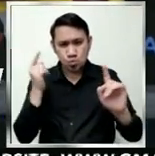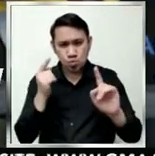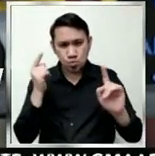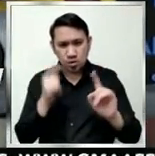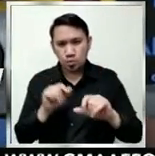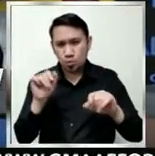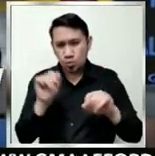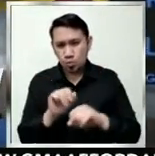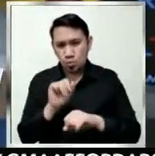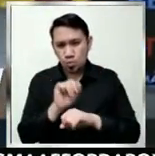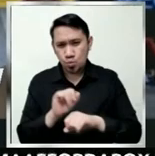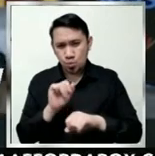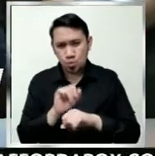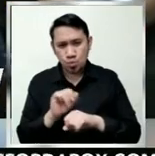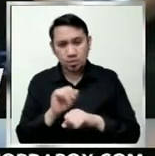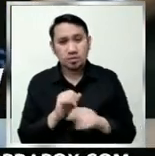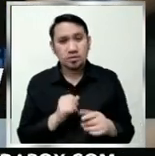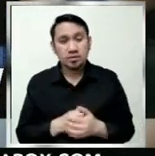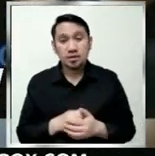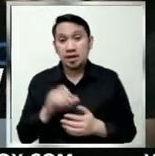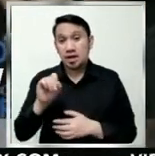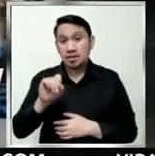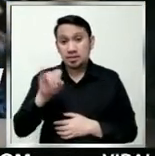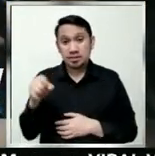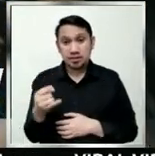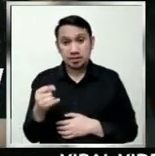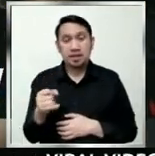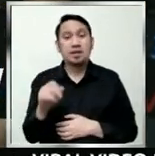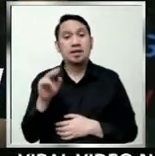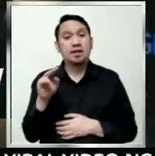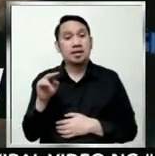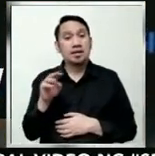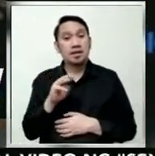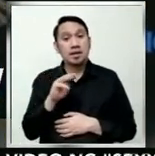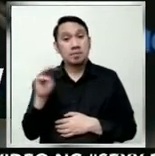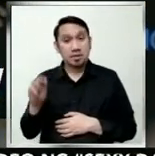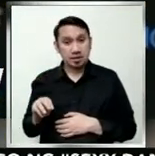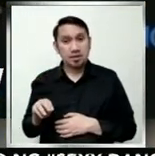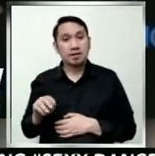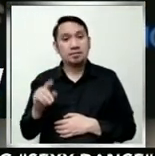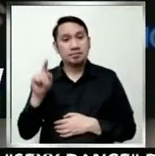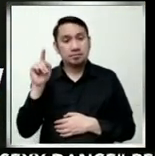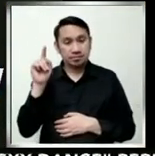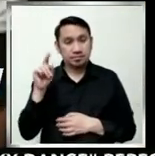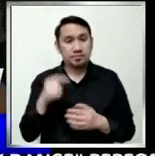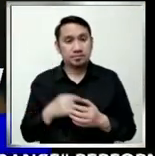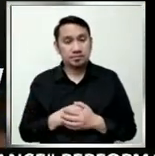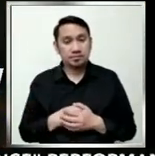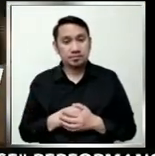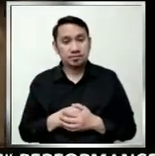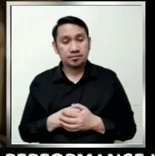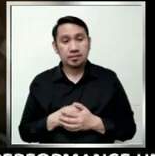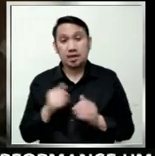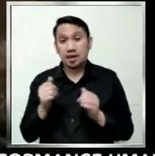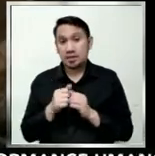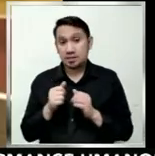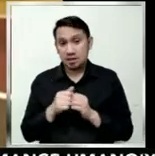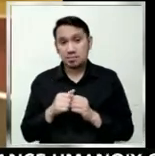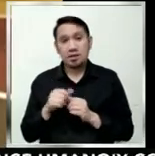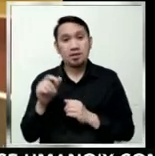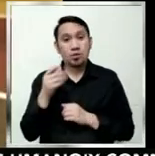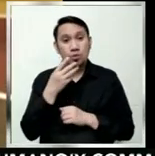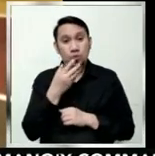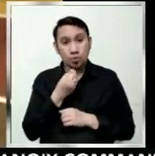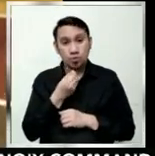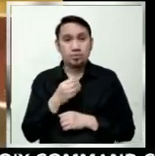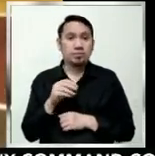Sa San Juan City sa Metro Manila, ang next stop ng GMA Masterclass Sports Series kasama ang sports legend na si